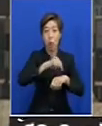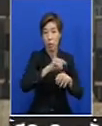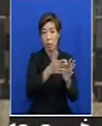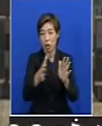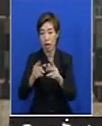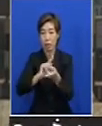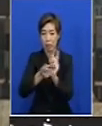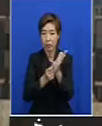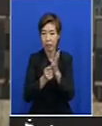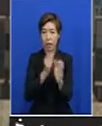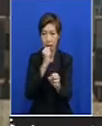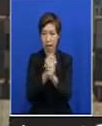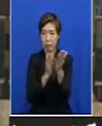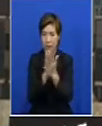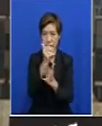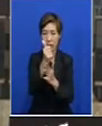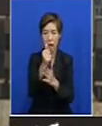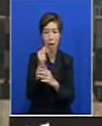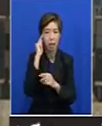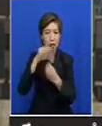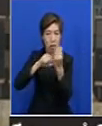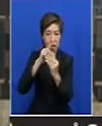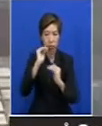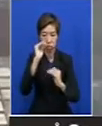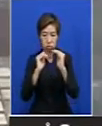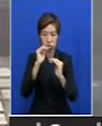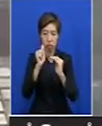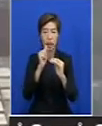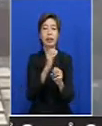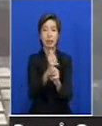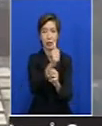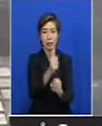ดำเนินการปฏิรูปได้สำเร็จและปรับสมดุลทางเศรษฐกิจอย่างค่อยเป็นค่อยไปได้ค่ะ